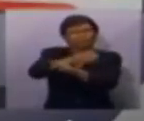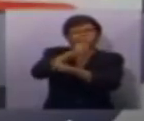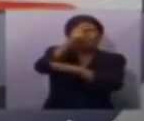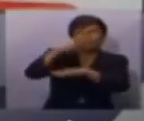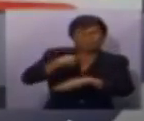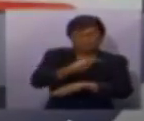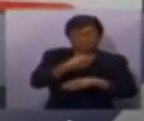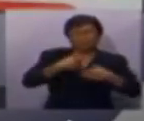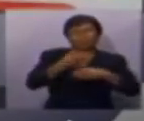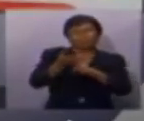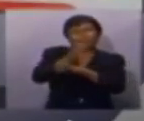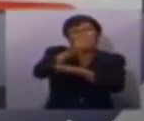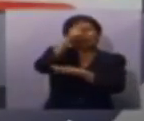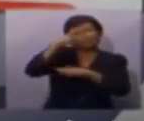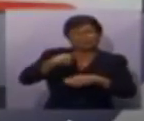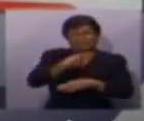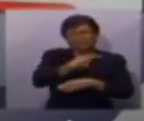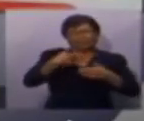kerajaan kita ada